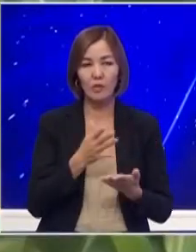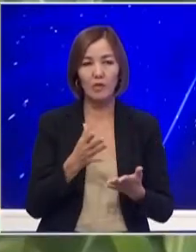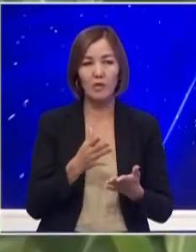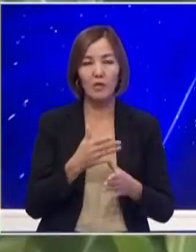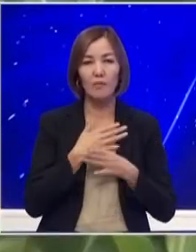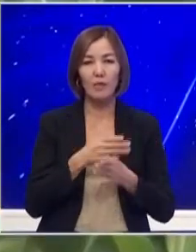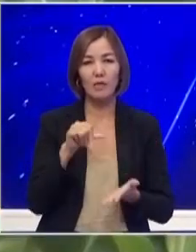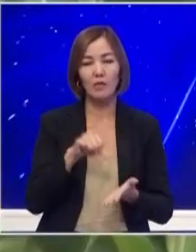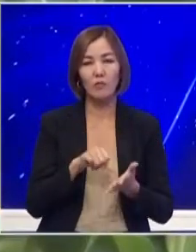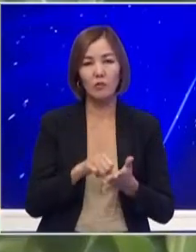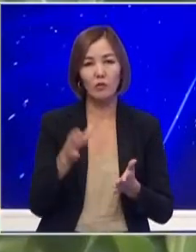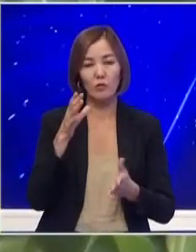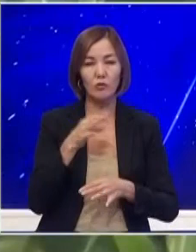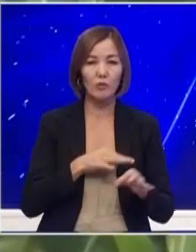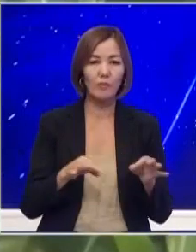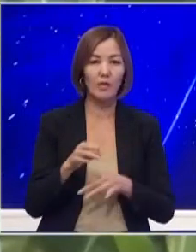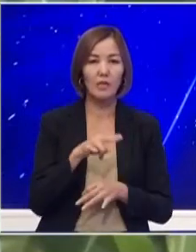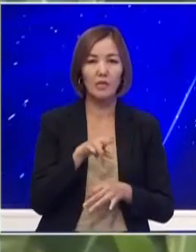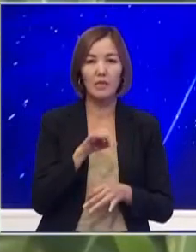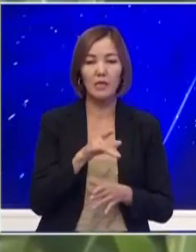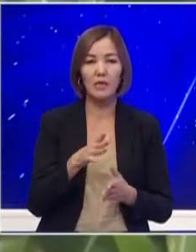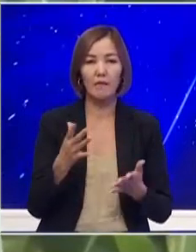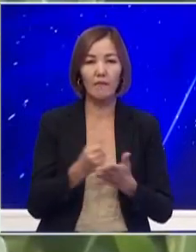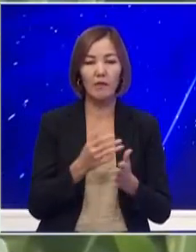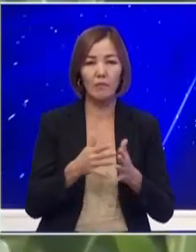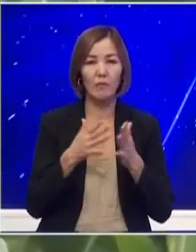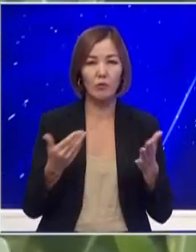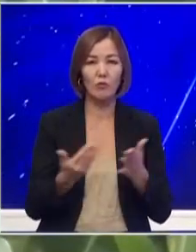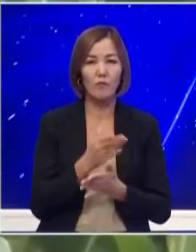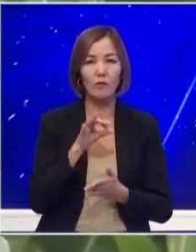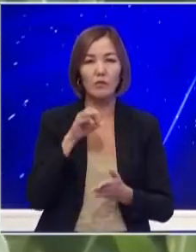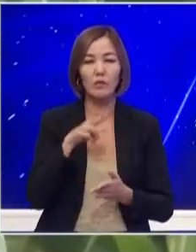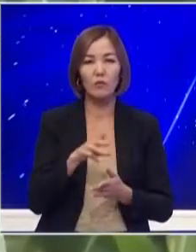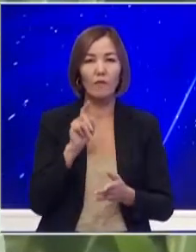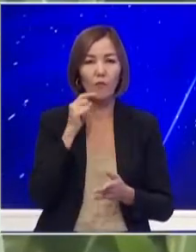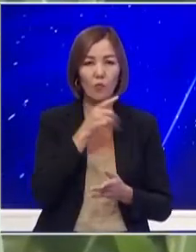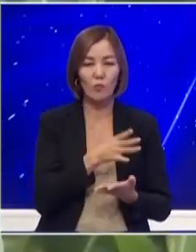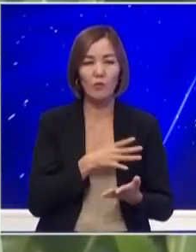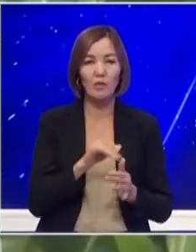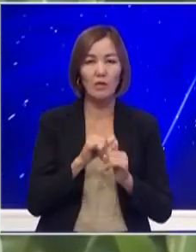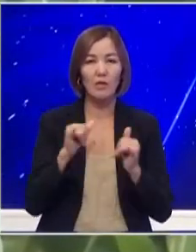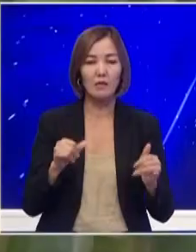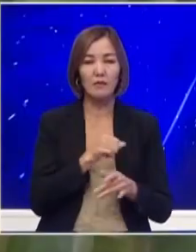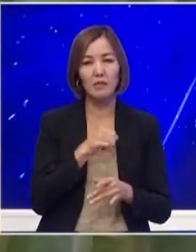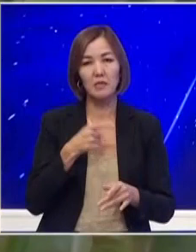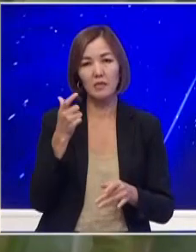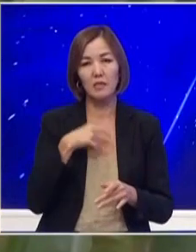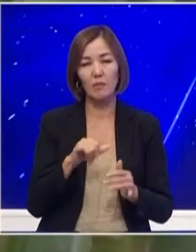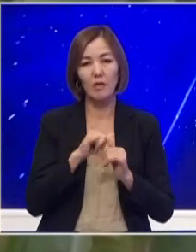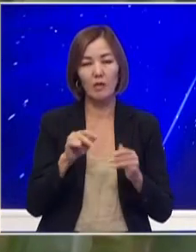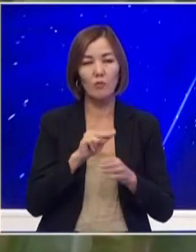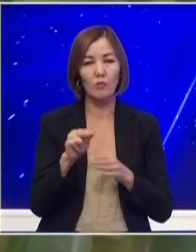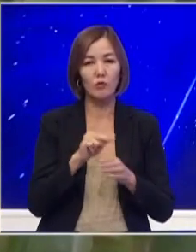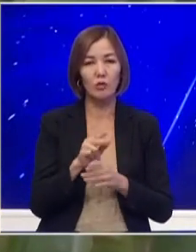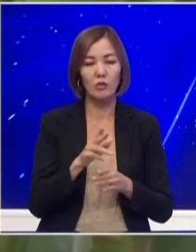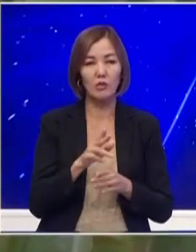благодаря участию в научном проекте Диляра вывела большое количество новых сортов кукурузы. Она не только развивается сама, но и учит всех